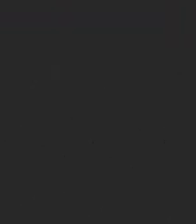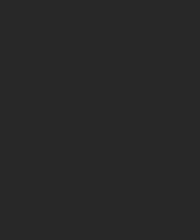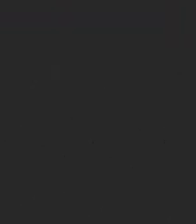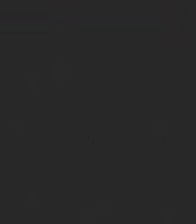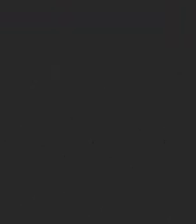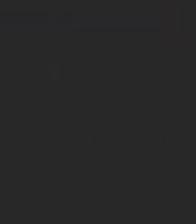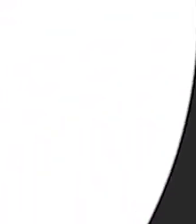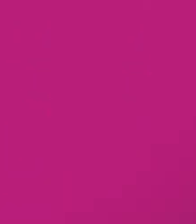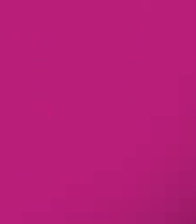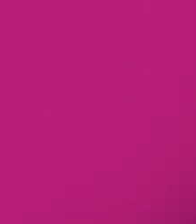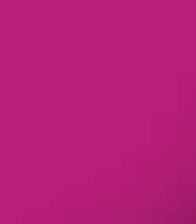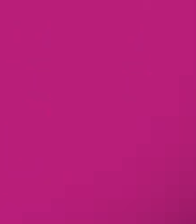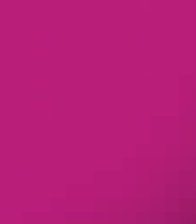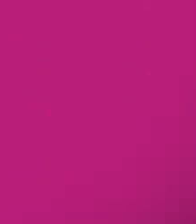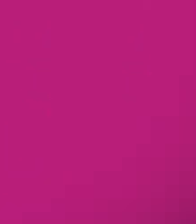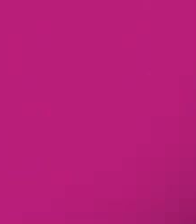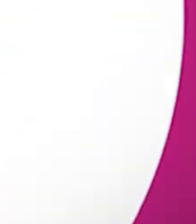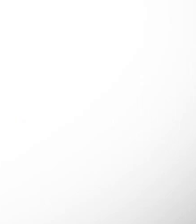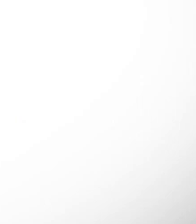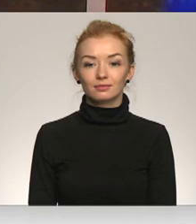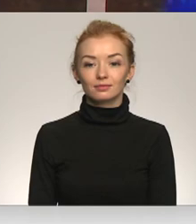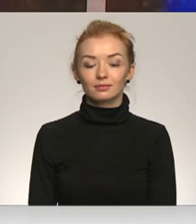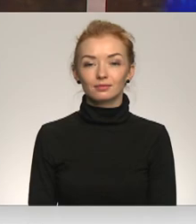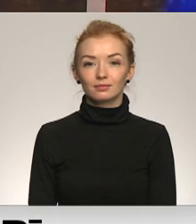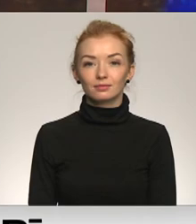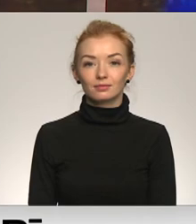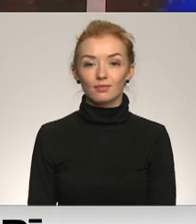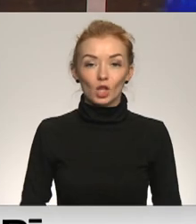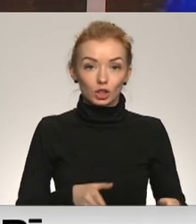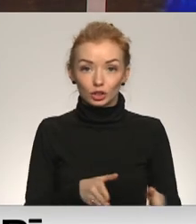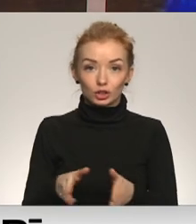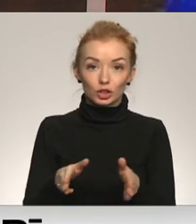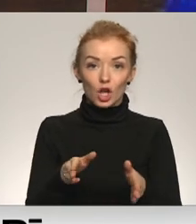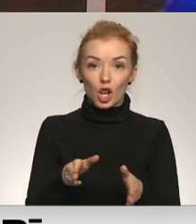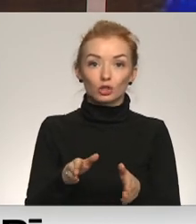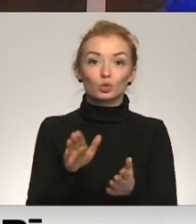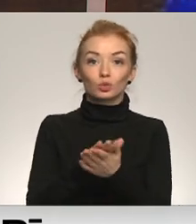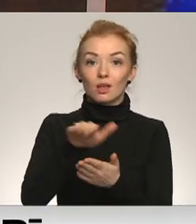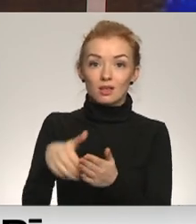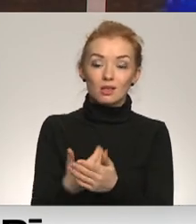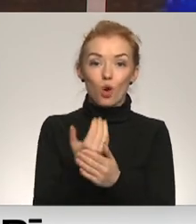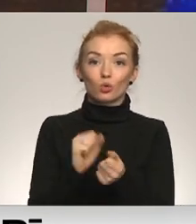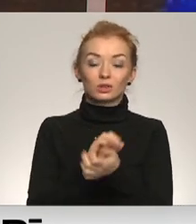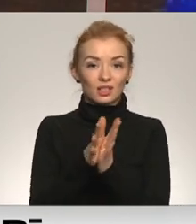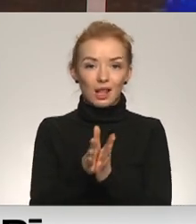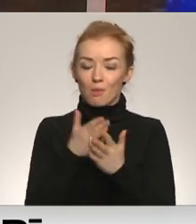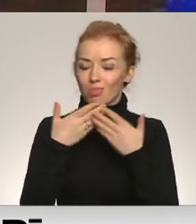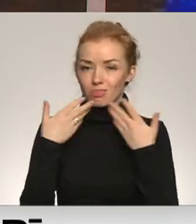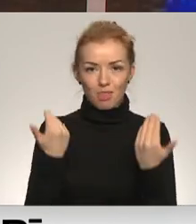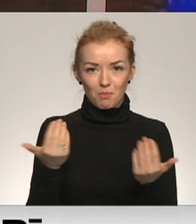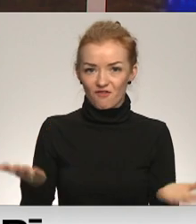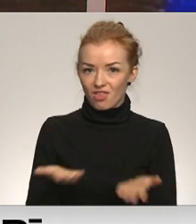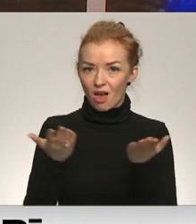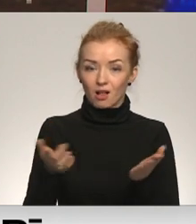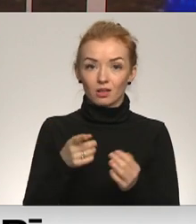Re, viss ēters ir te! Ceļš līdz jaunās sistēmas ieviešanai nebija ne raits, ne gluts, un tas